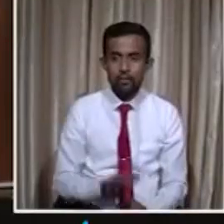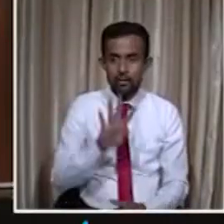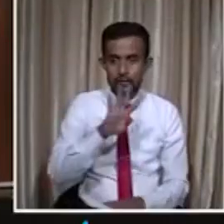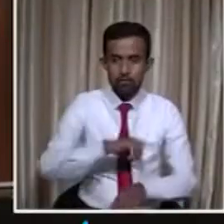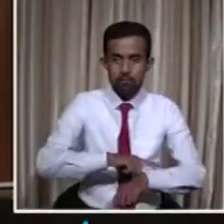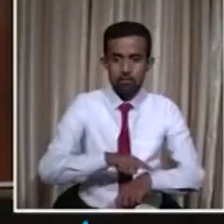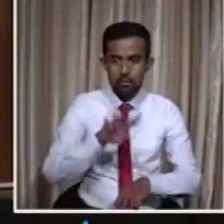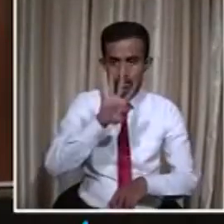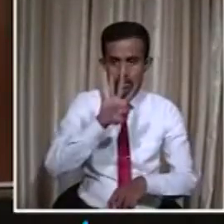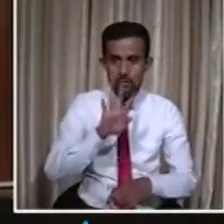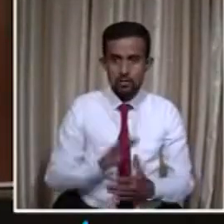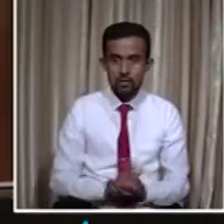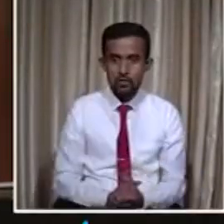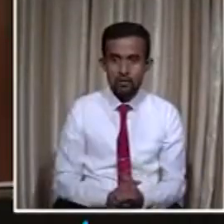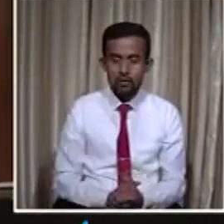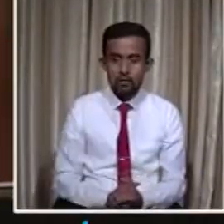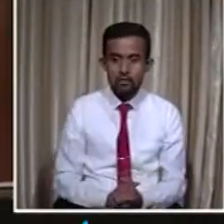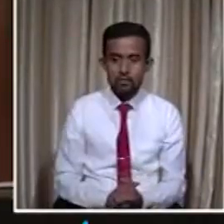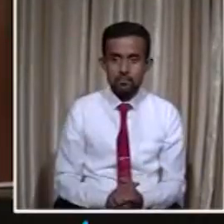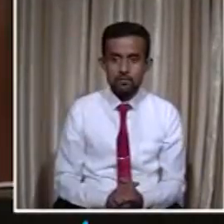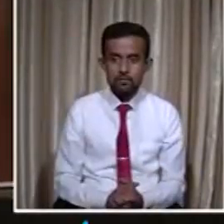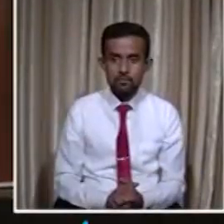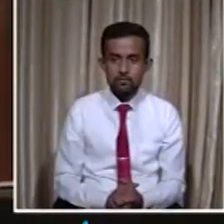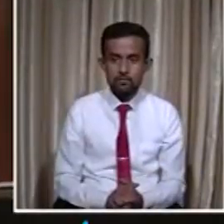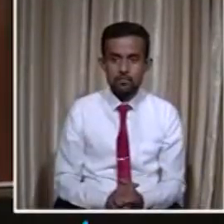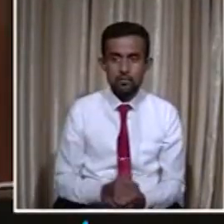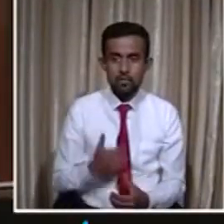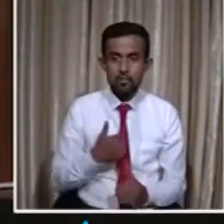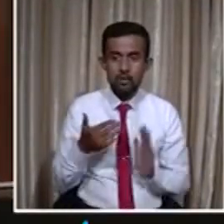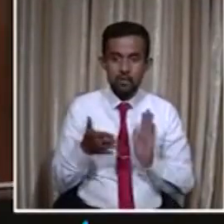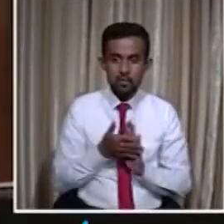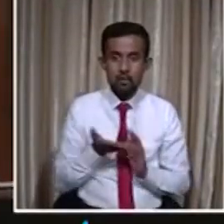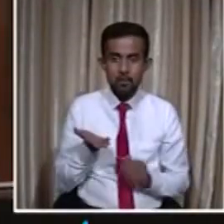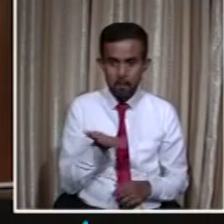ගුණාසනාරුණ මන්ත්‍රීතුමනි විශේෂයෙන්ම අපිත් එක්ක මේ සභාවේ